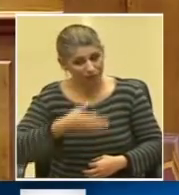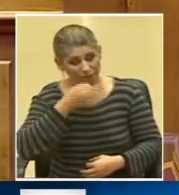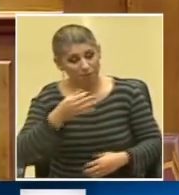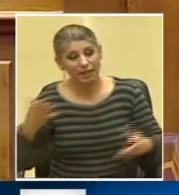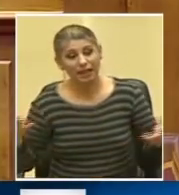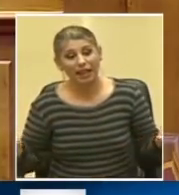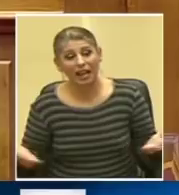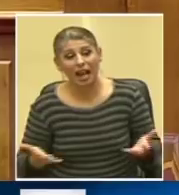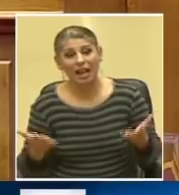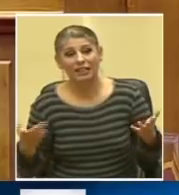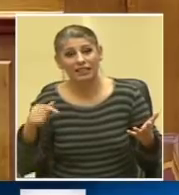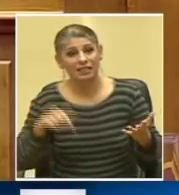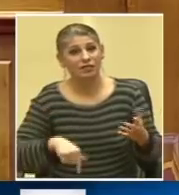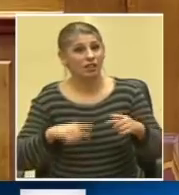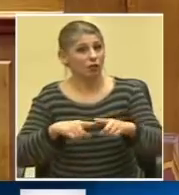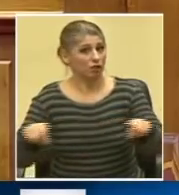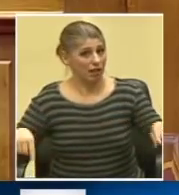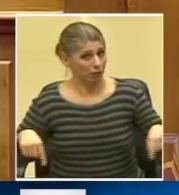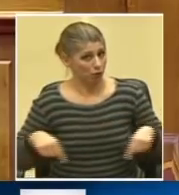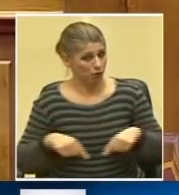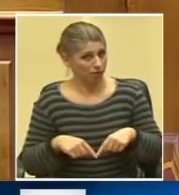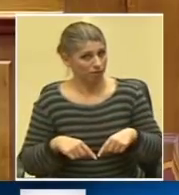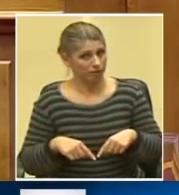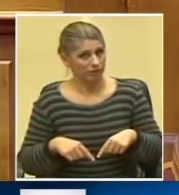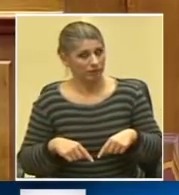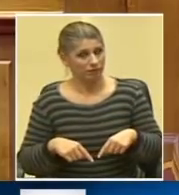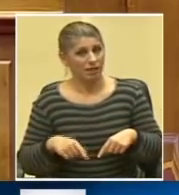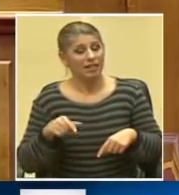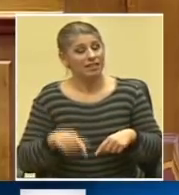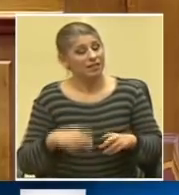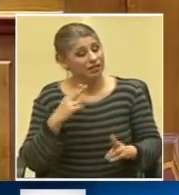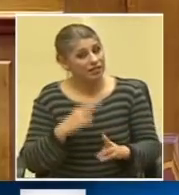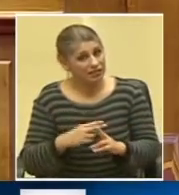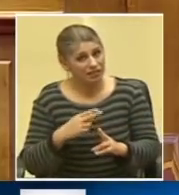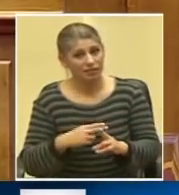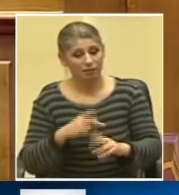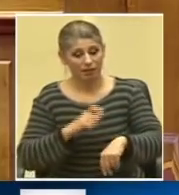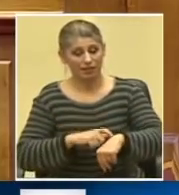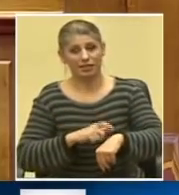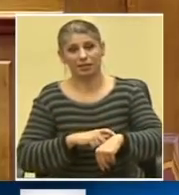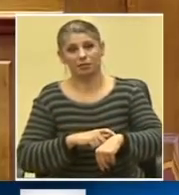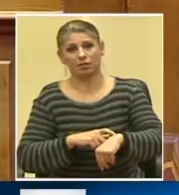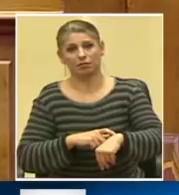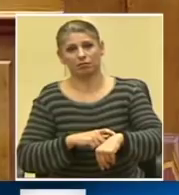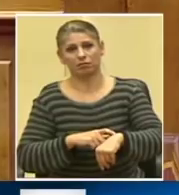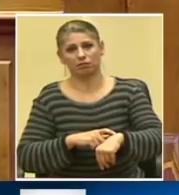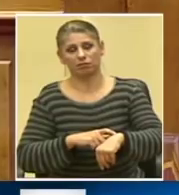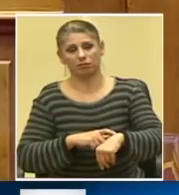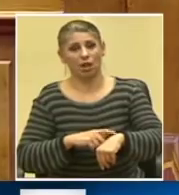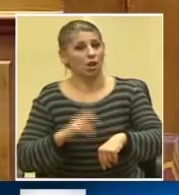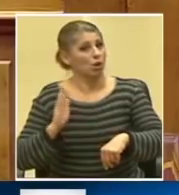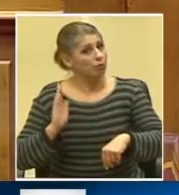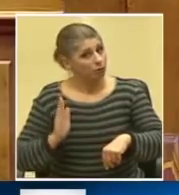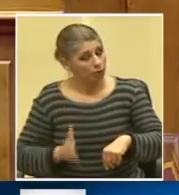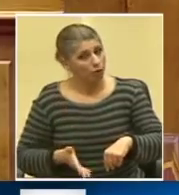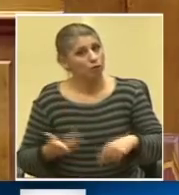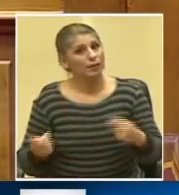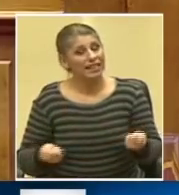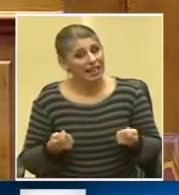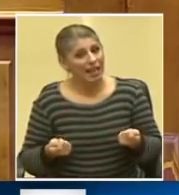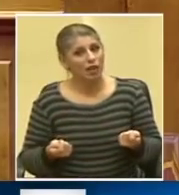κάτι σε αυτήν εδώ την αίθουσα, σε αυτή την κρίσιμη, σημαντική στιγμή που μπορούμε και